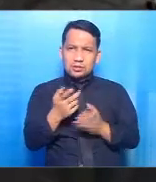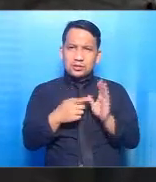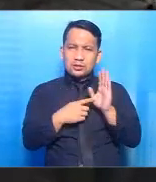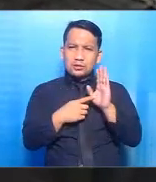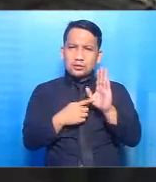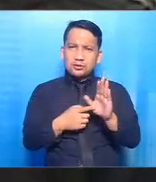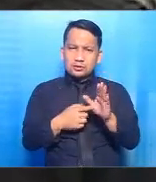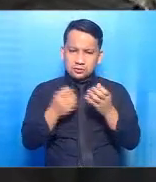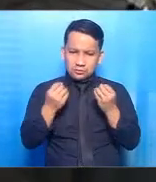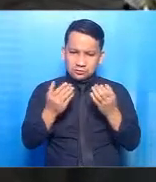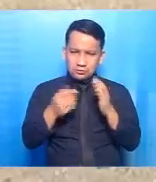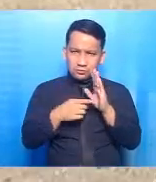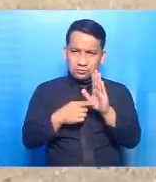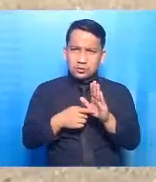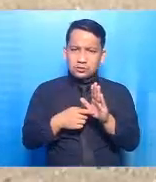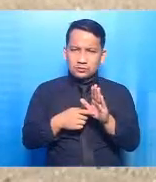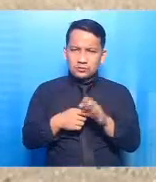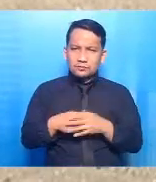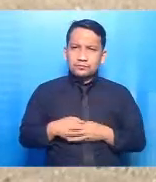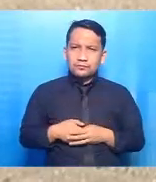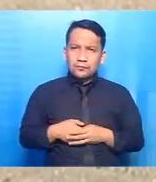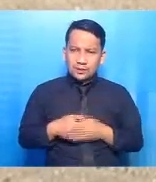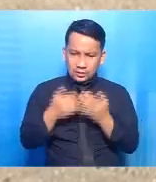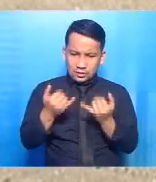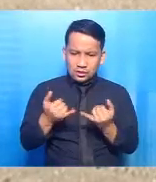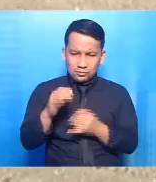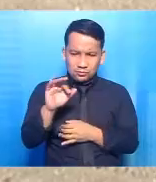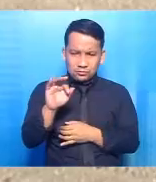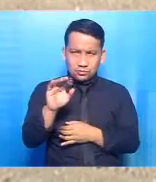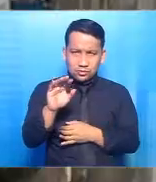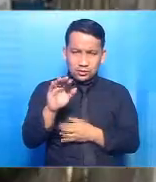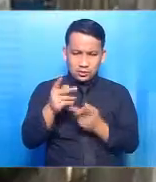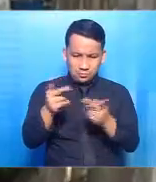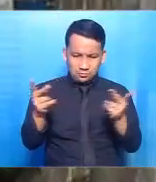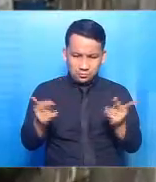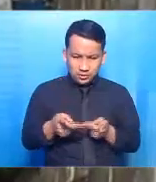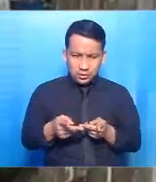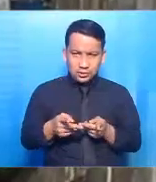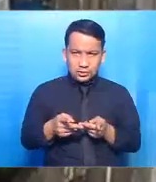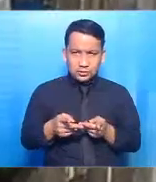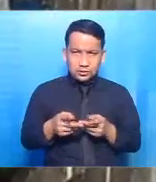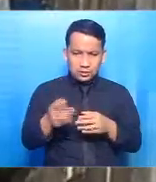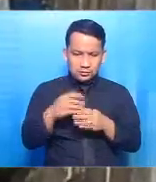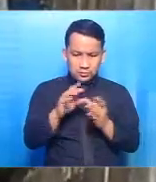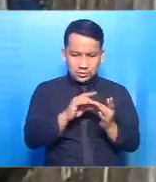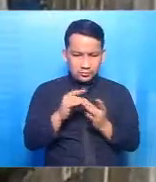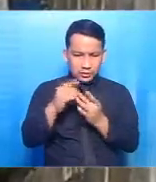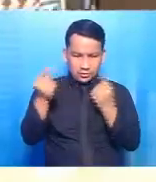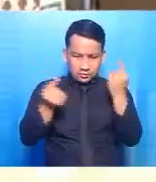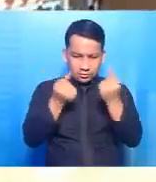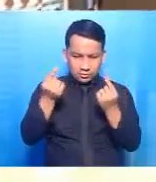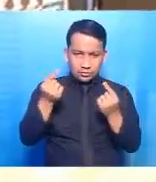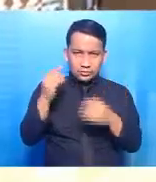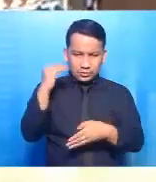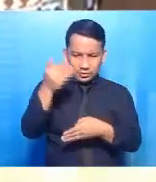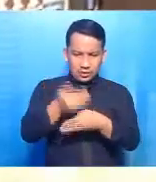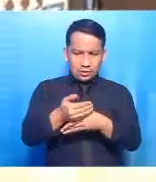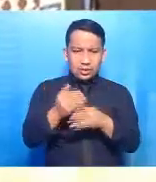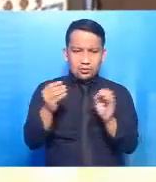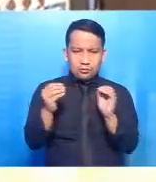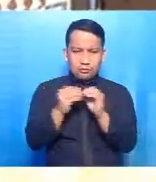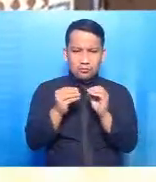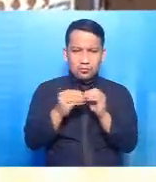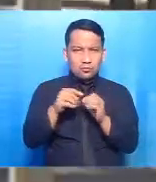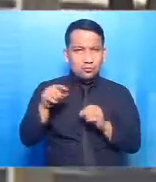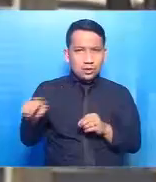yung capacity nila to sequence. Ngayong 19 na lugar sa QC ang nasa ilalim ng Special Concern Lockdown, pinaiigti